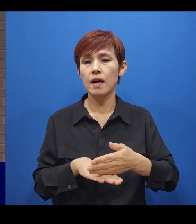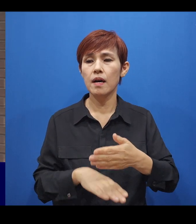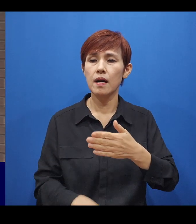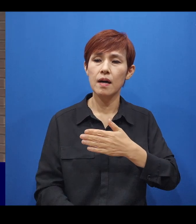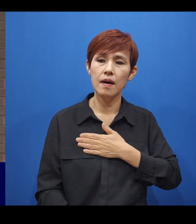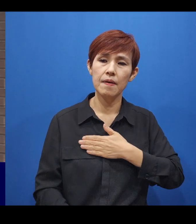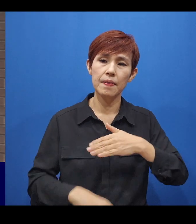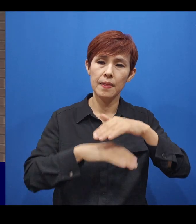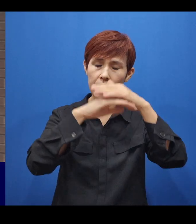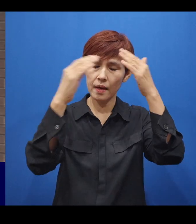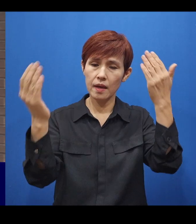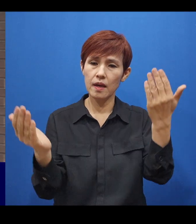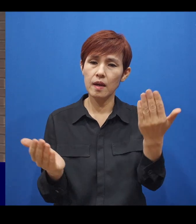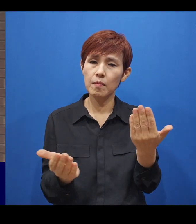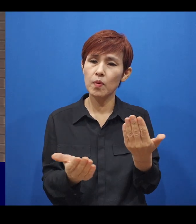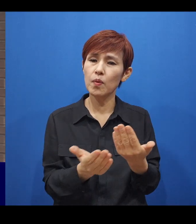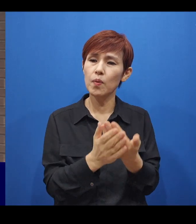감사.